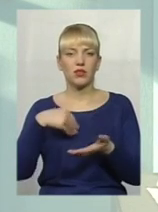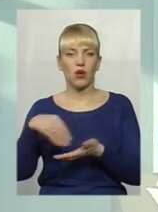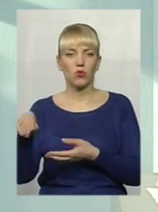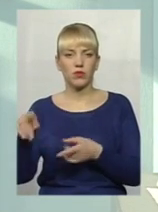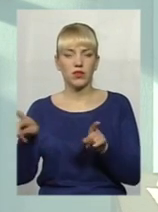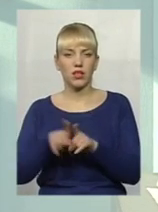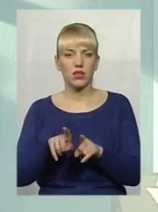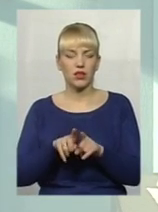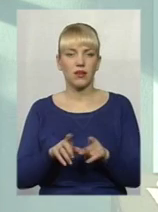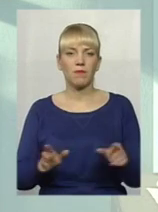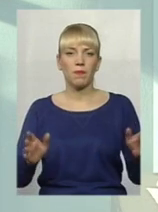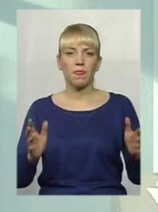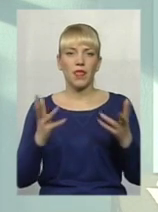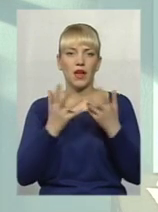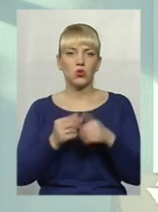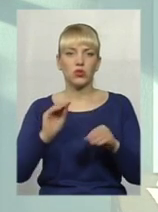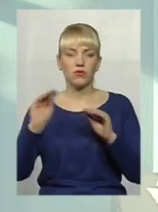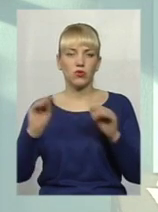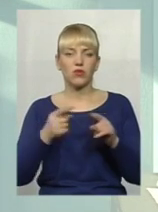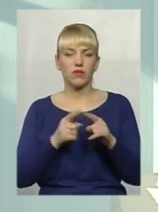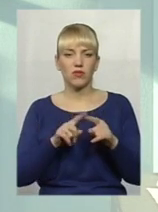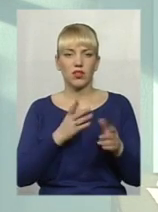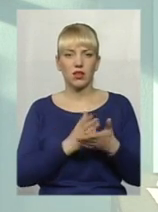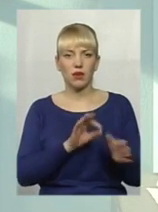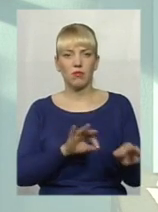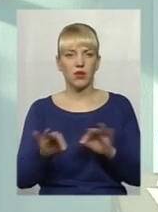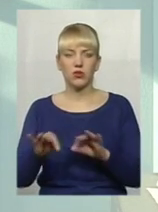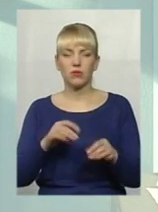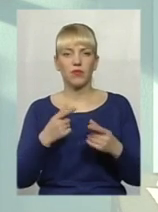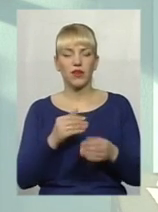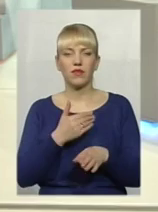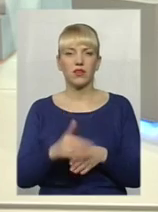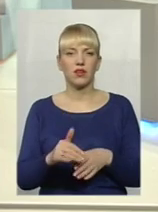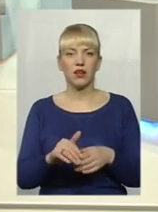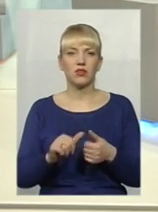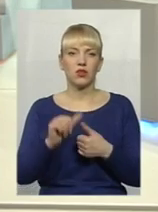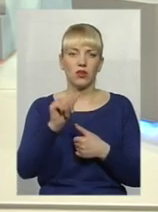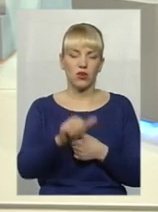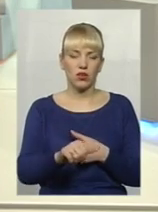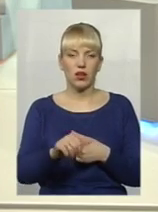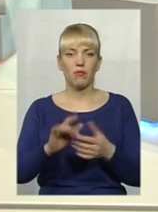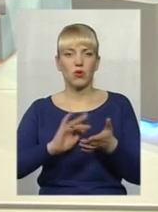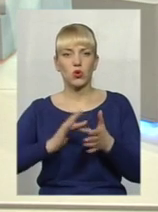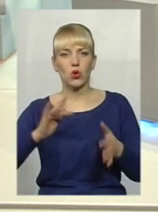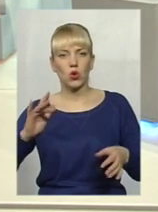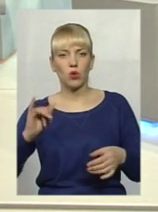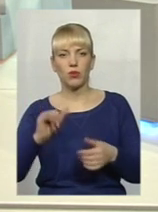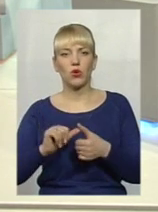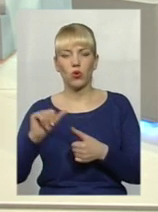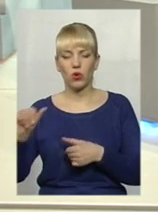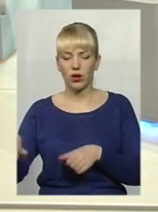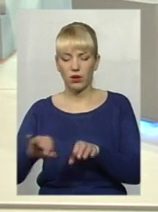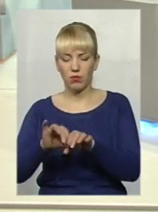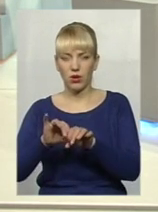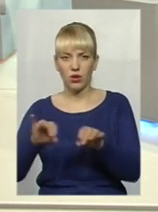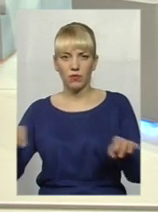такі установки, вони переїзні, пересувні, де виділяється окремо скло і окремо люмінофор перетуті цієї.